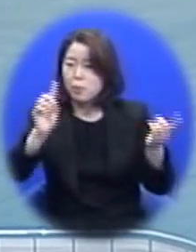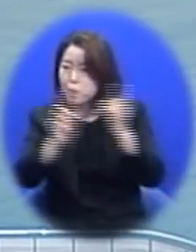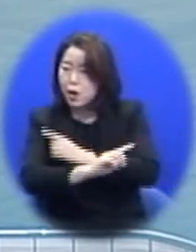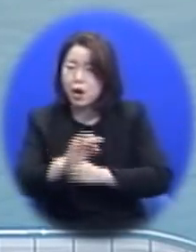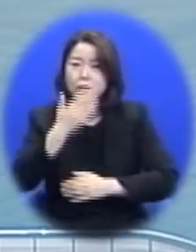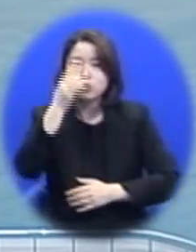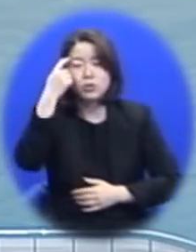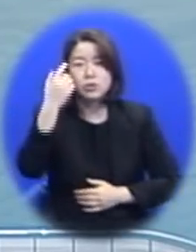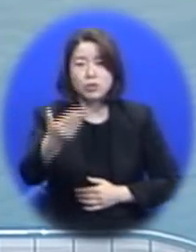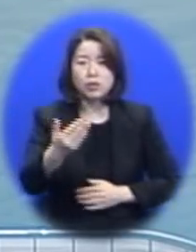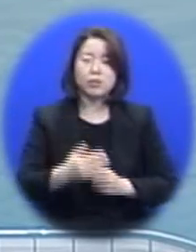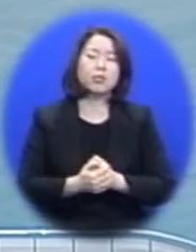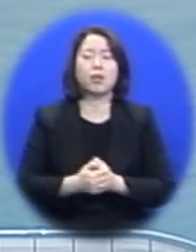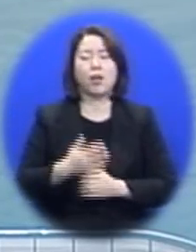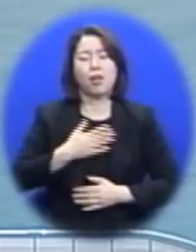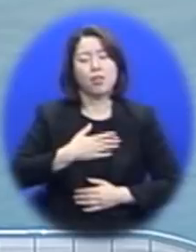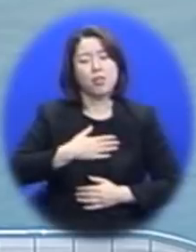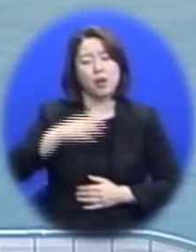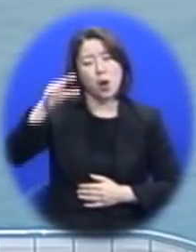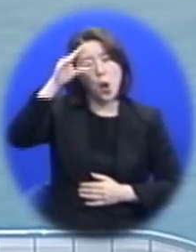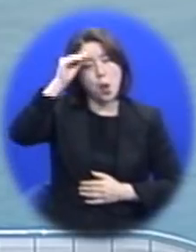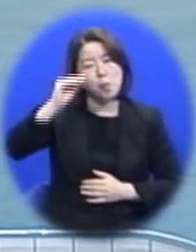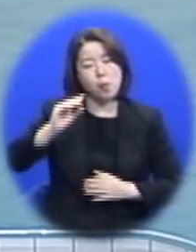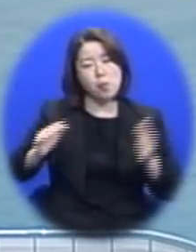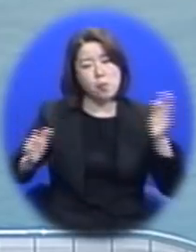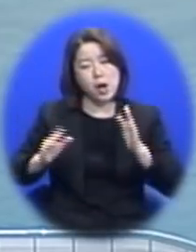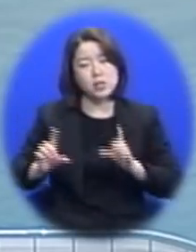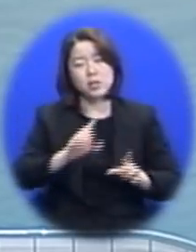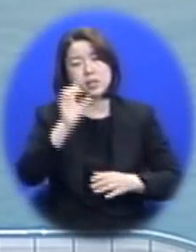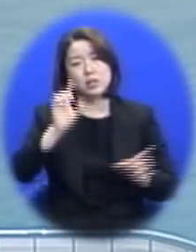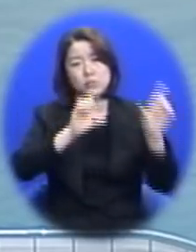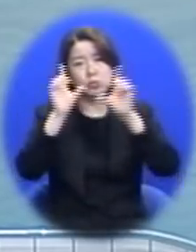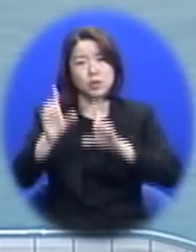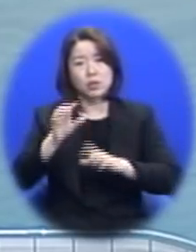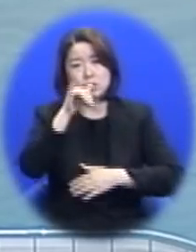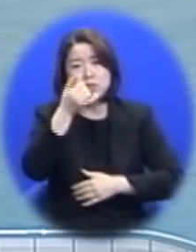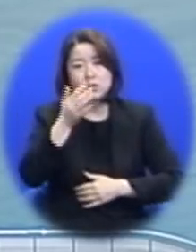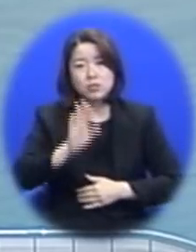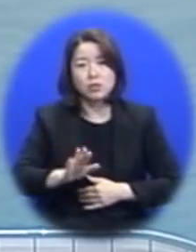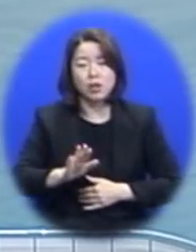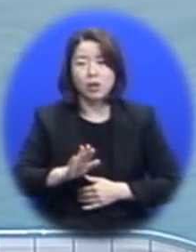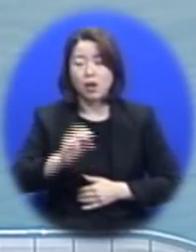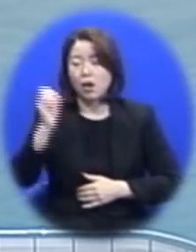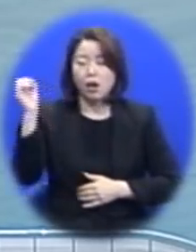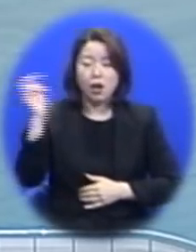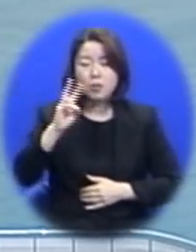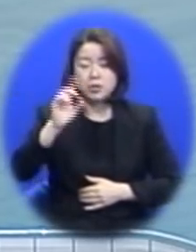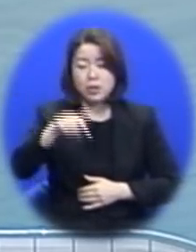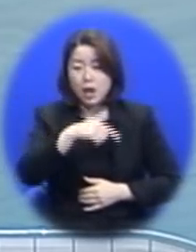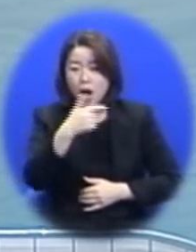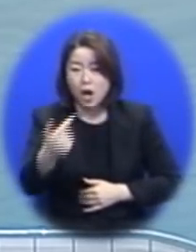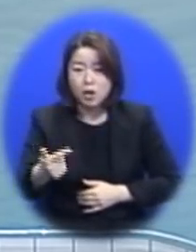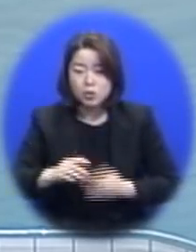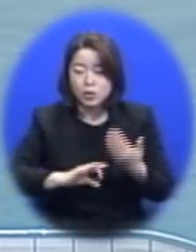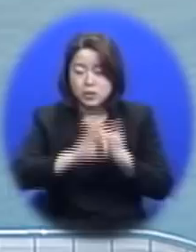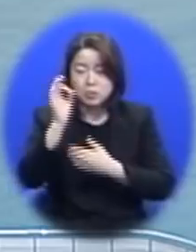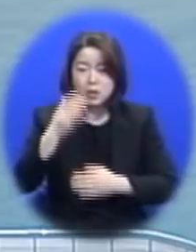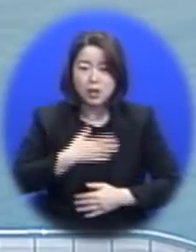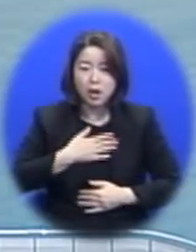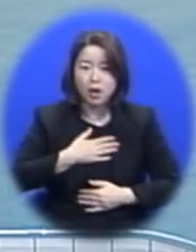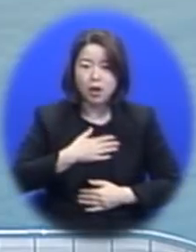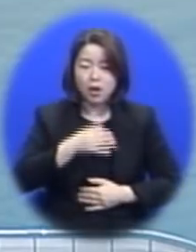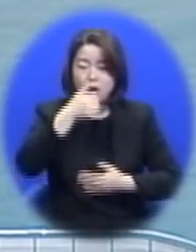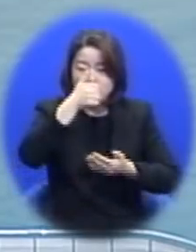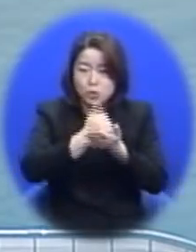생각했다가 내가 이 세상에서 가장 더러운 죄인이라고 이렇게 깨달아지는 이게 뭐지요? 사람이 보는 것과